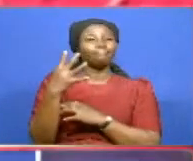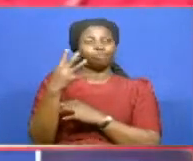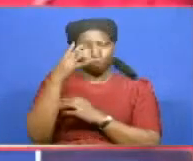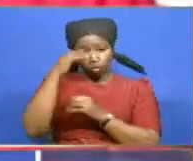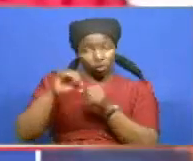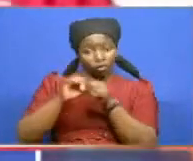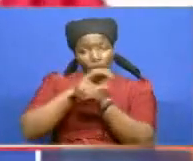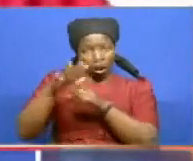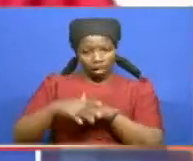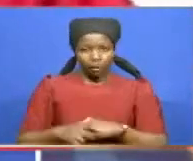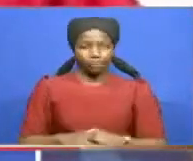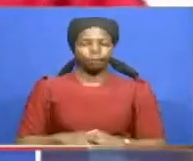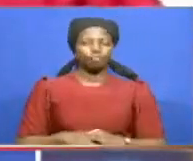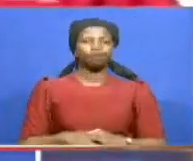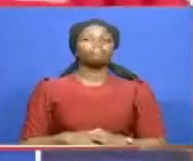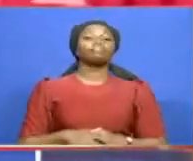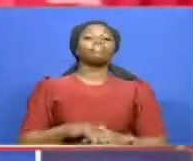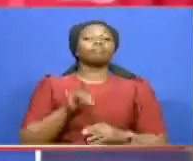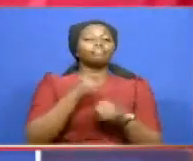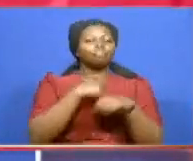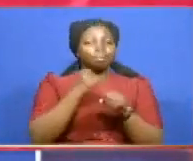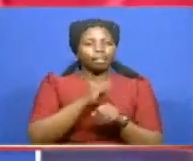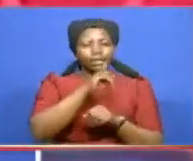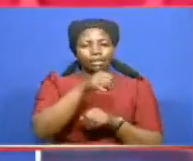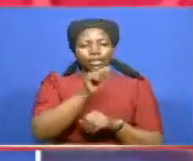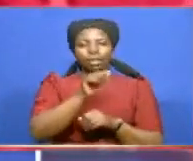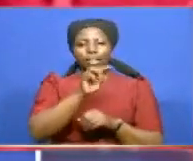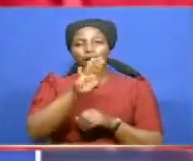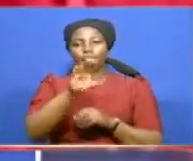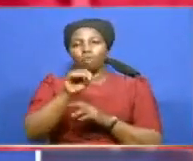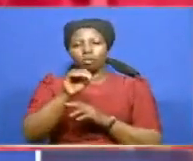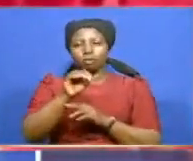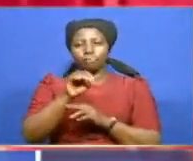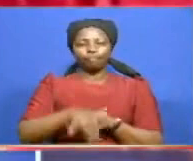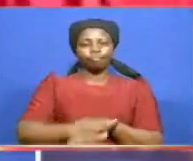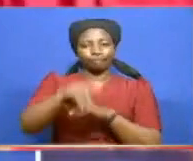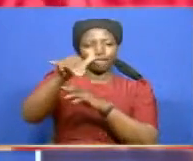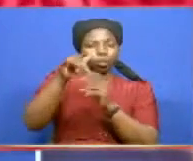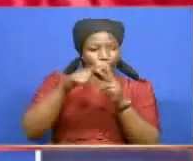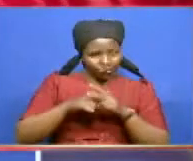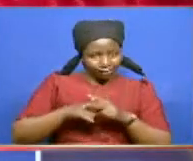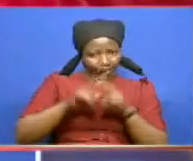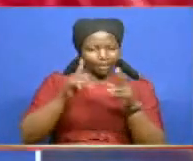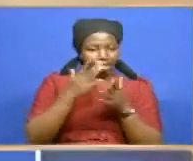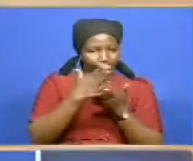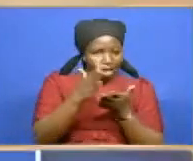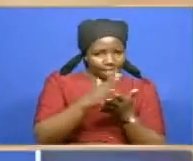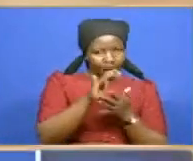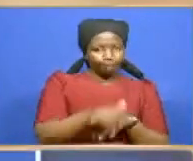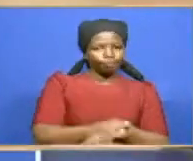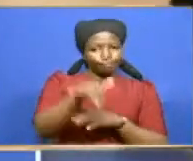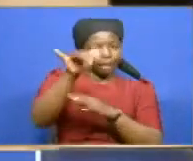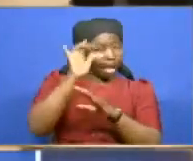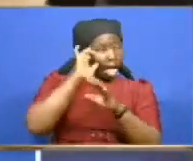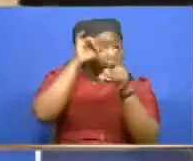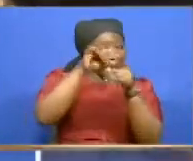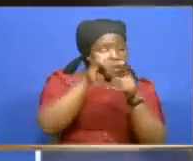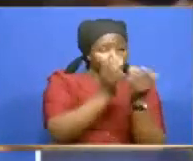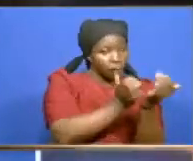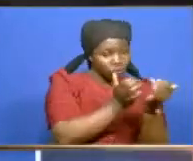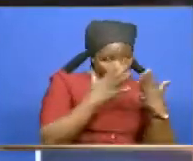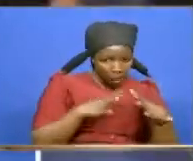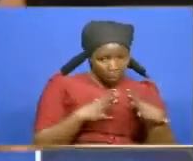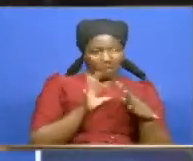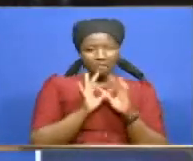shirika la Jambojet kuanzisha biashara ya ukodishaji inayolenga wafanyabiashara, familia na makundi ya watu wanaohudhuria hafla za